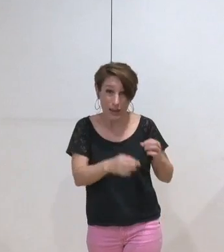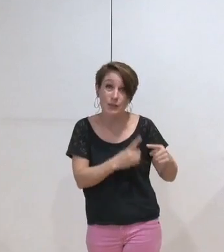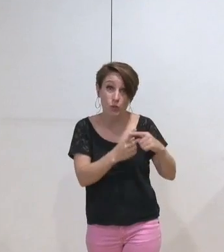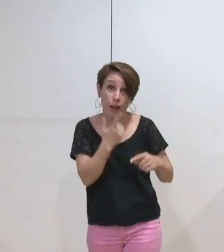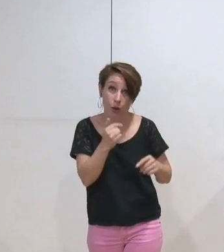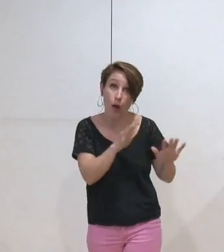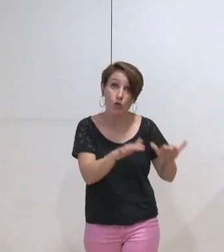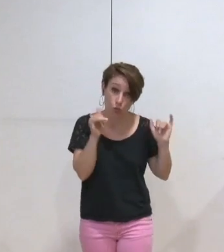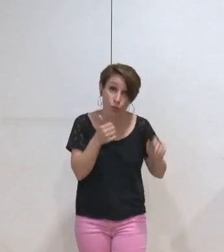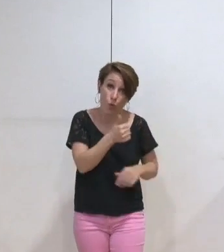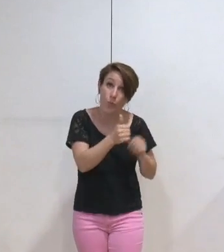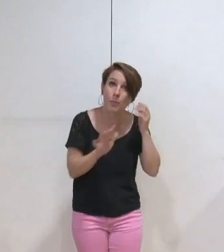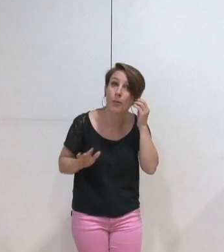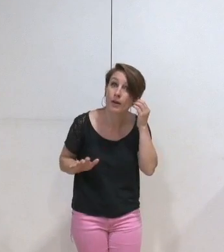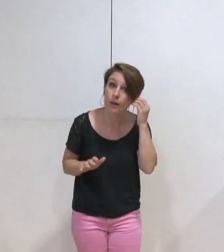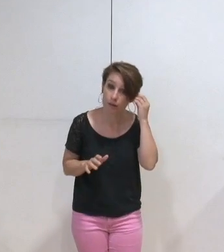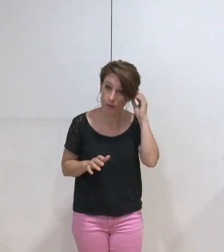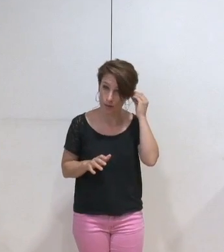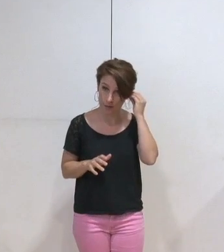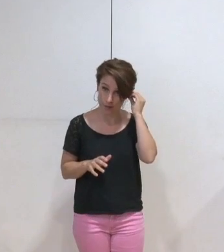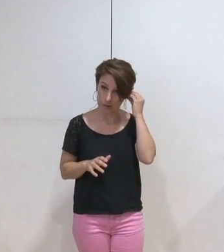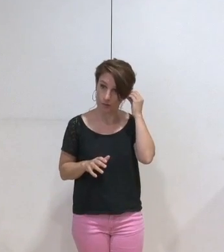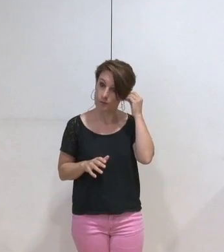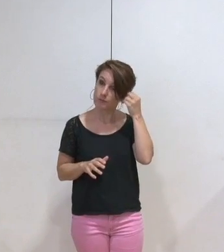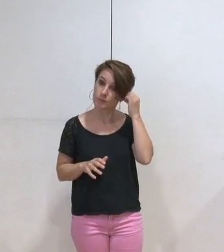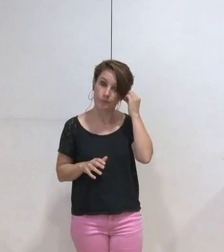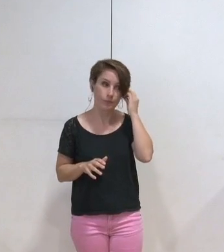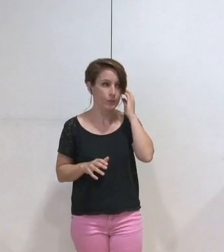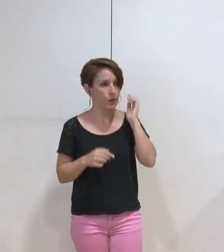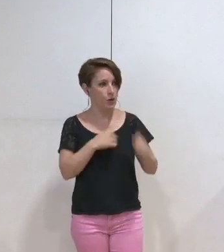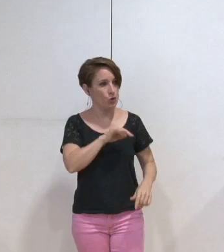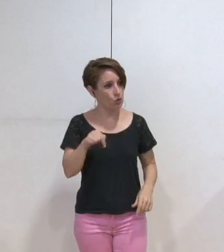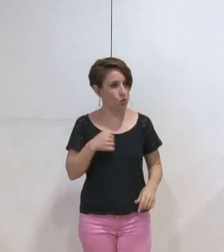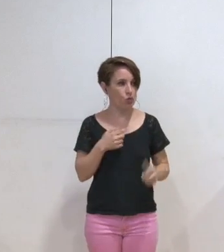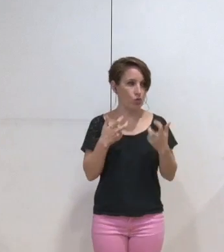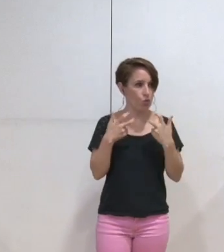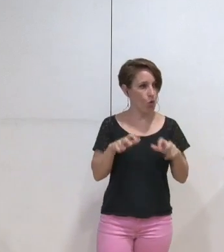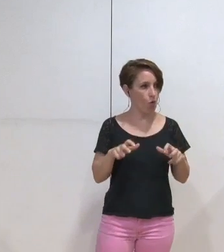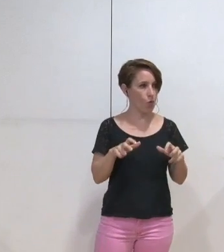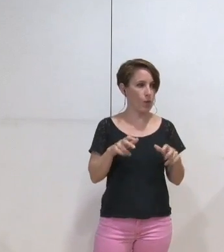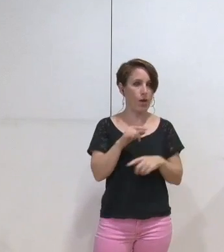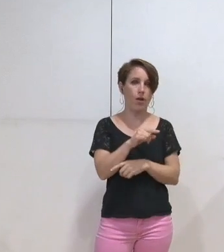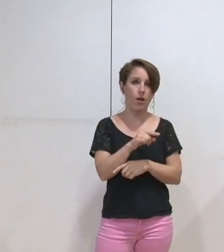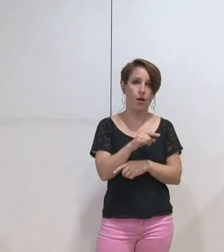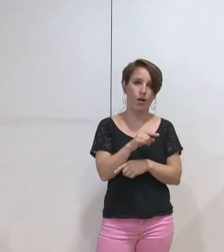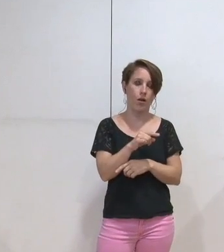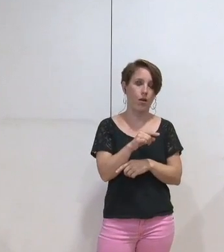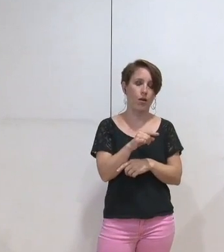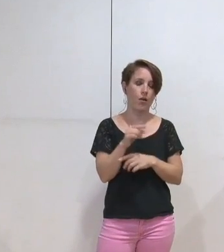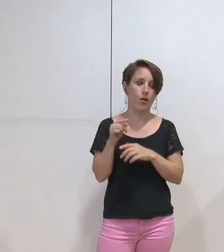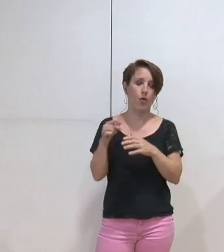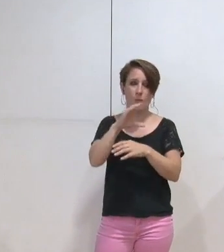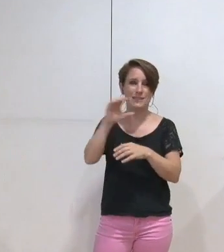effectivement pas c'est effectivement pas notre objectif d'avoir ce catalogue de vitrined la